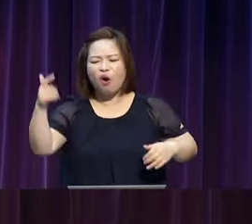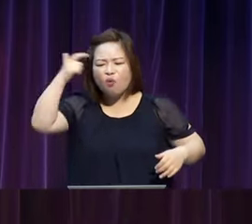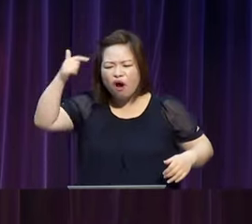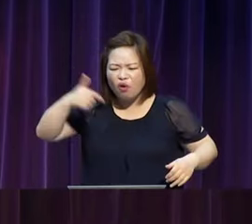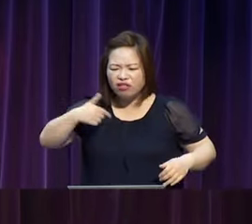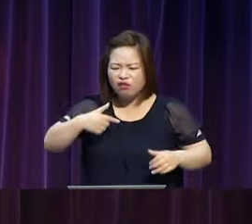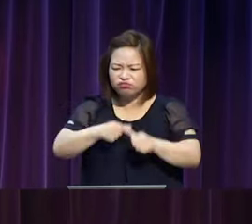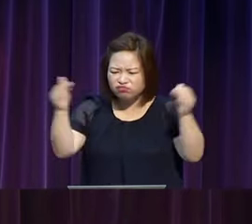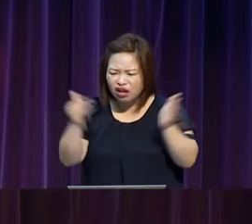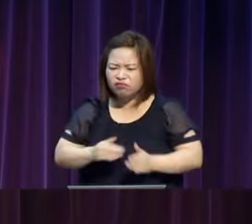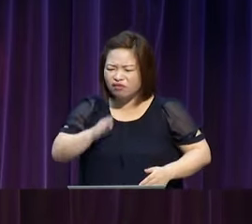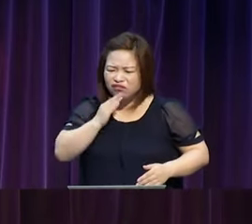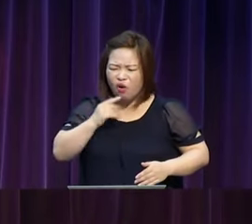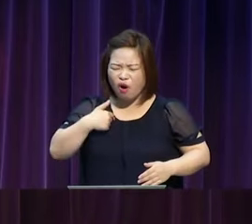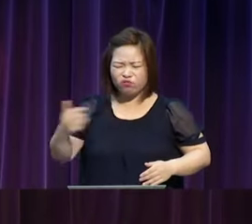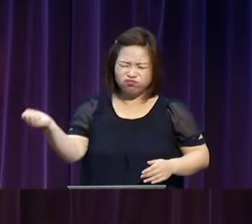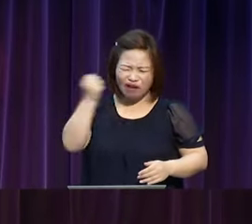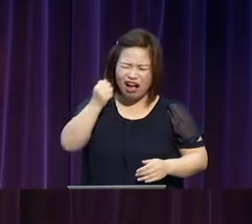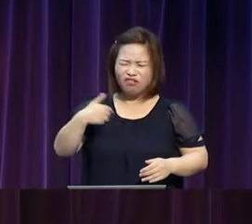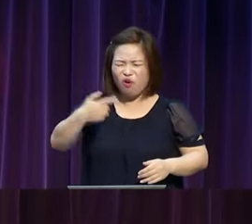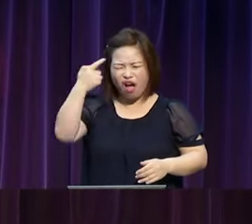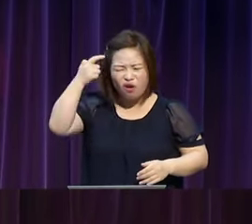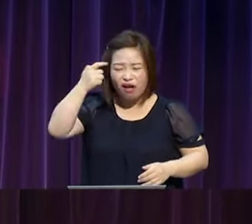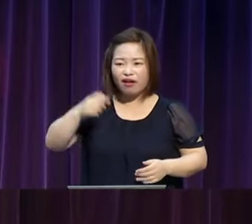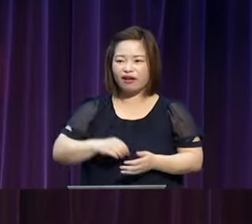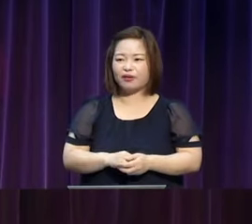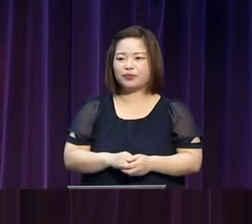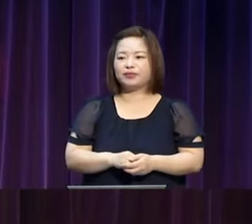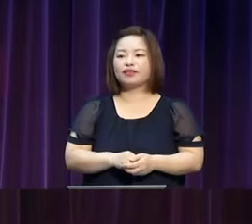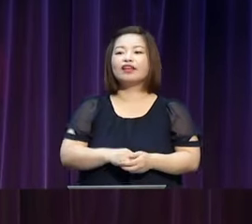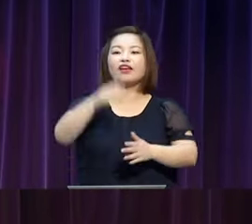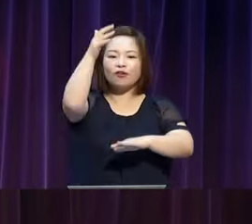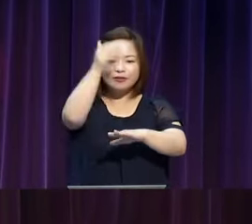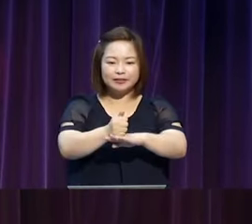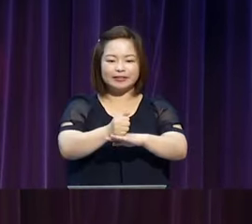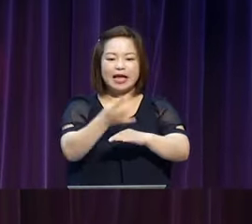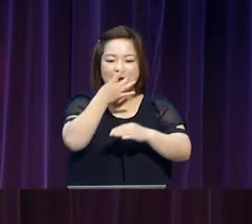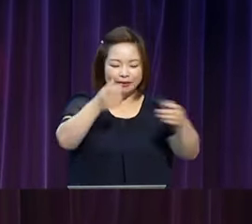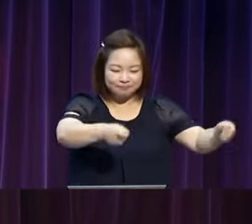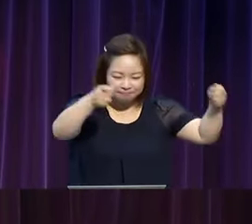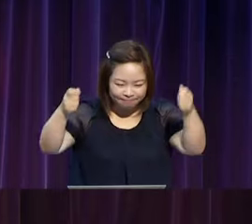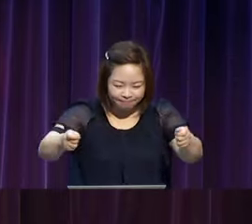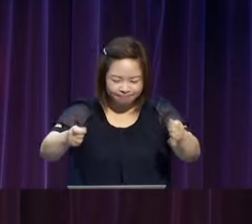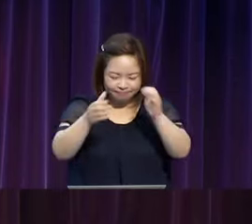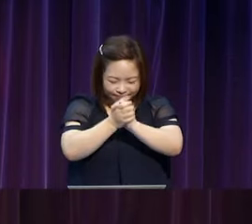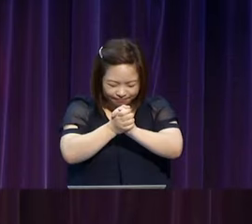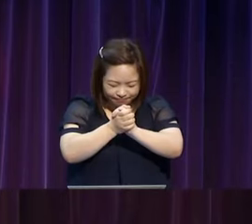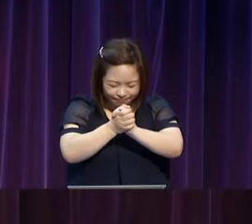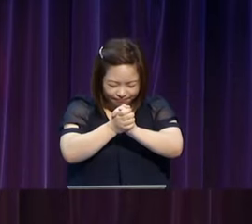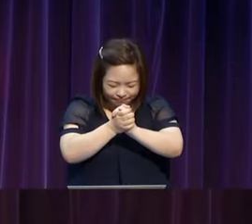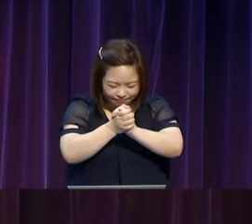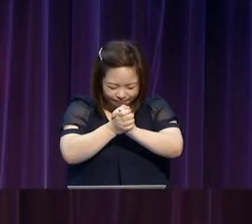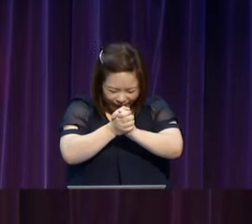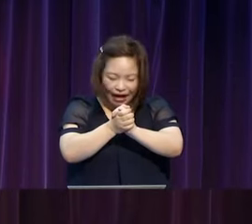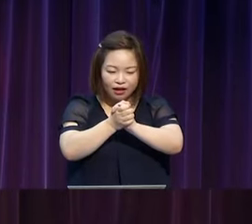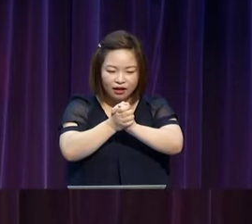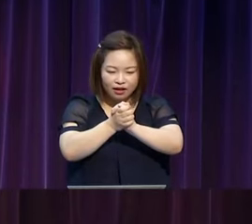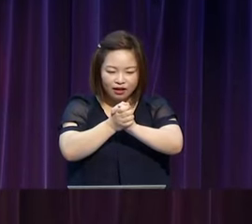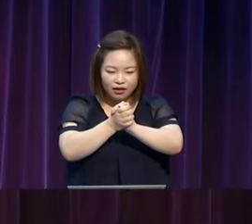이러냐. 예? 그리고 이제 기도를 하는 거예요. 기도 끝나고 났는데